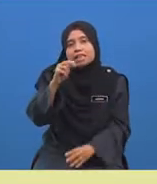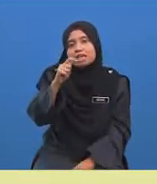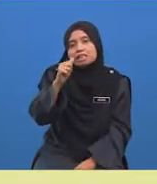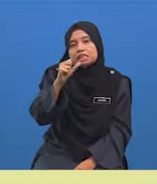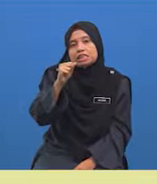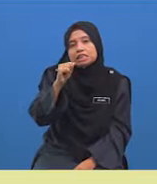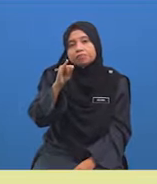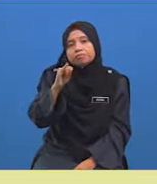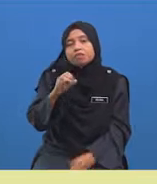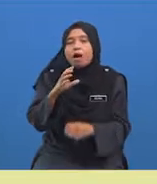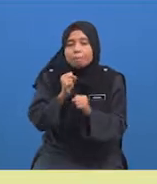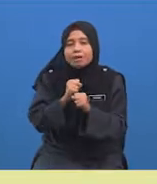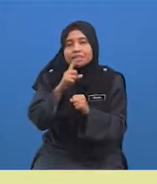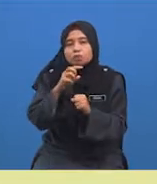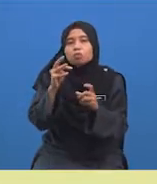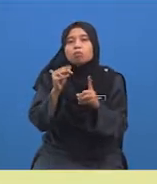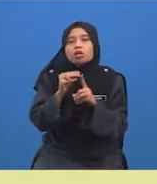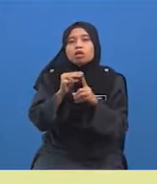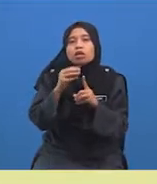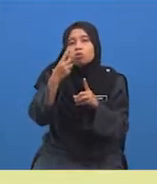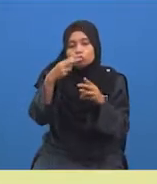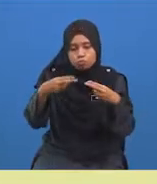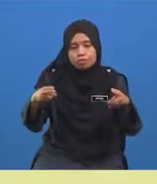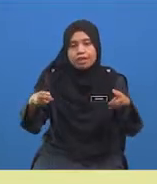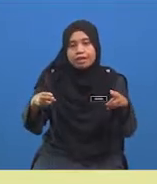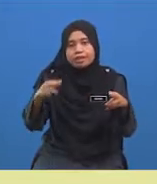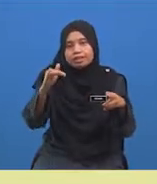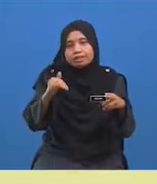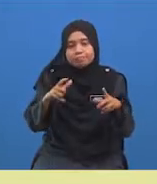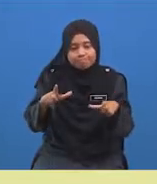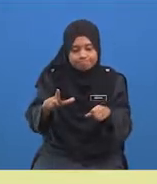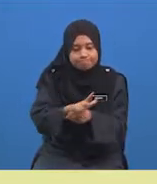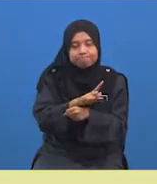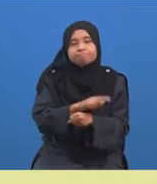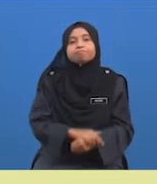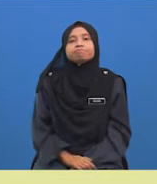Pelajar mendapat lagi 1 markah untuk huraian yang lengkap.